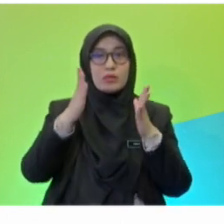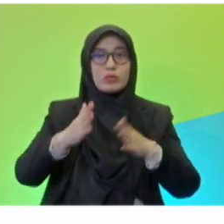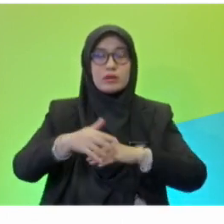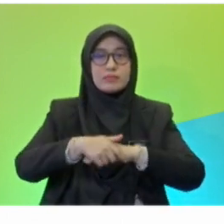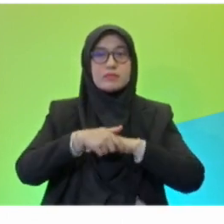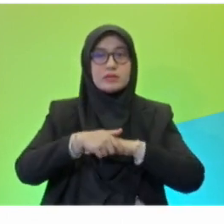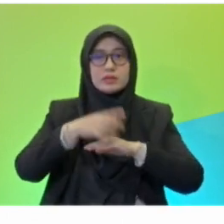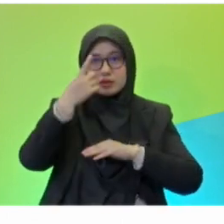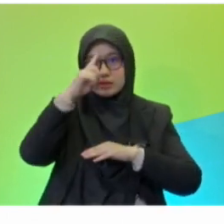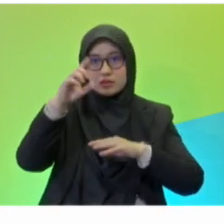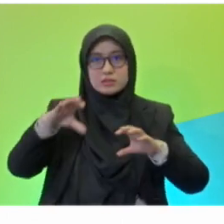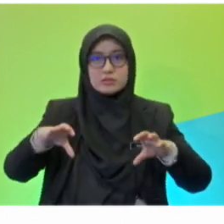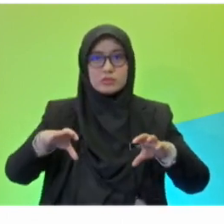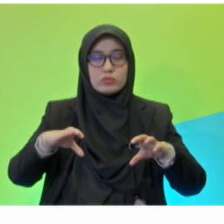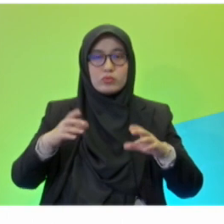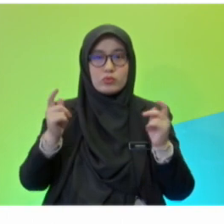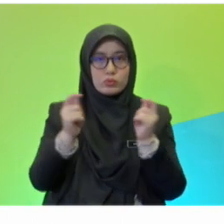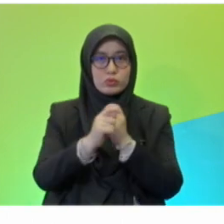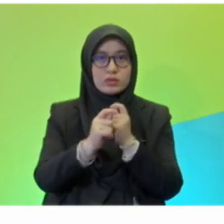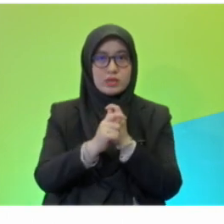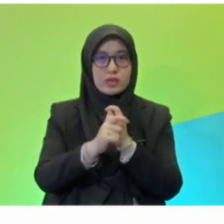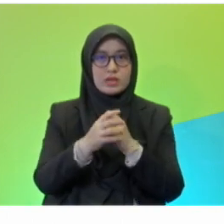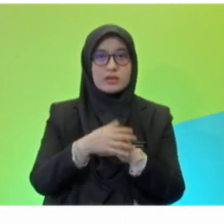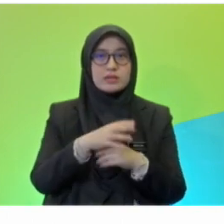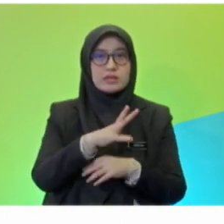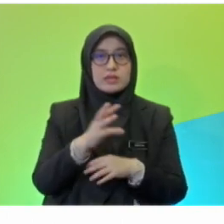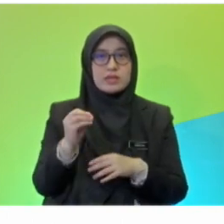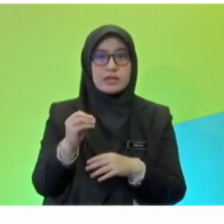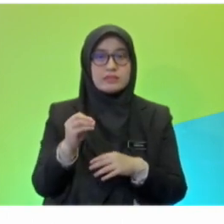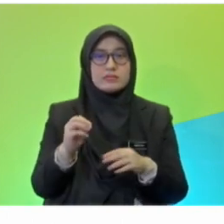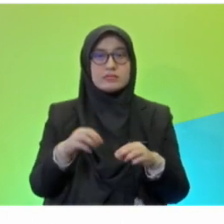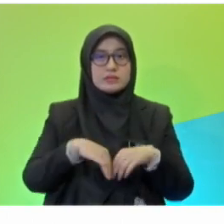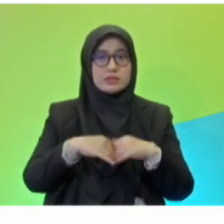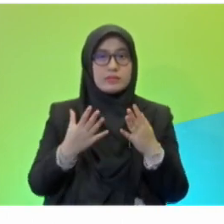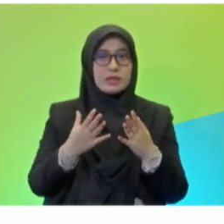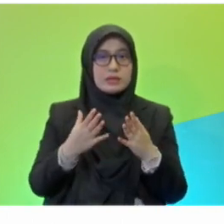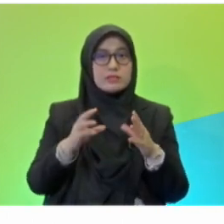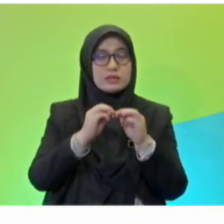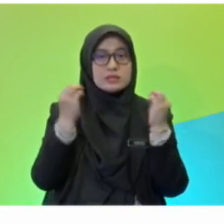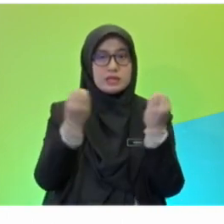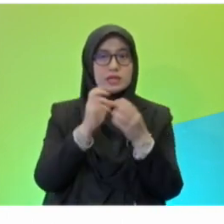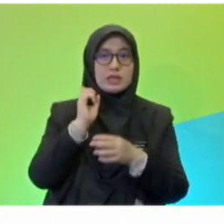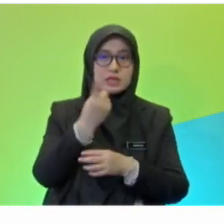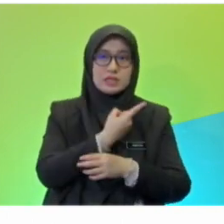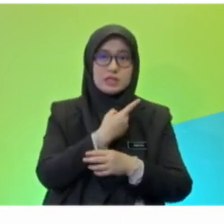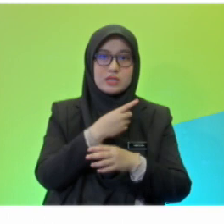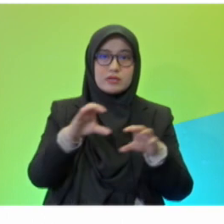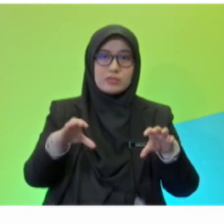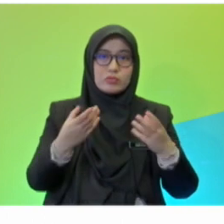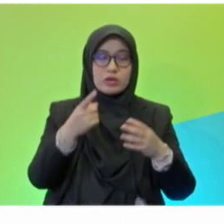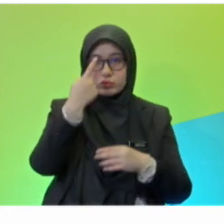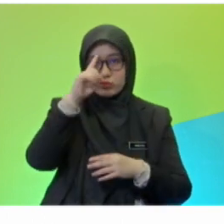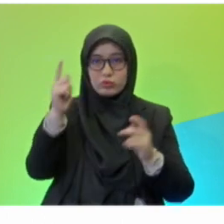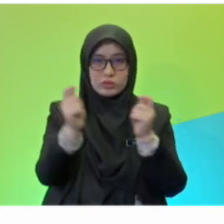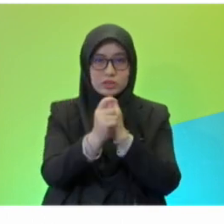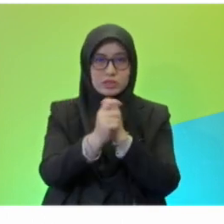kita udah kubu pertahanan anak berpegang kita bersedih untuk berperang menggunakan teknologi sejak itu juga ada meriam gitu juga ada senjata api dan sudah pasti senjata-senjata yang lain